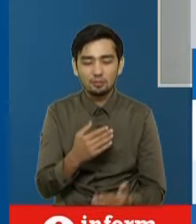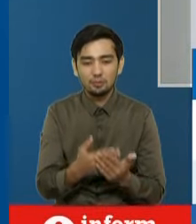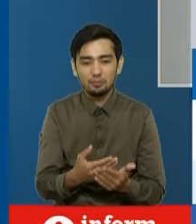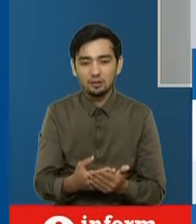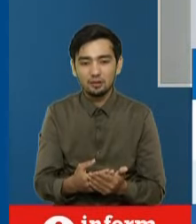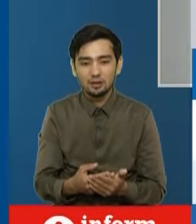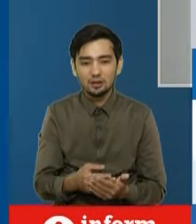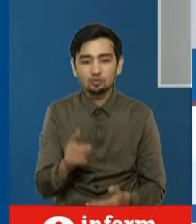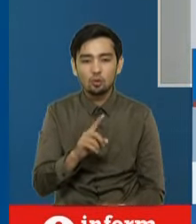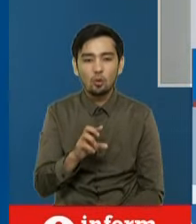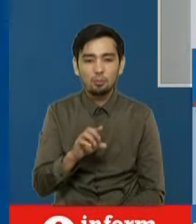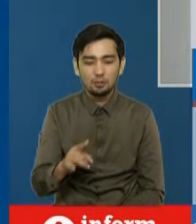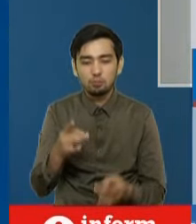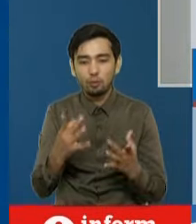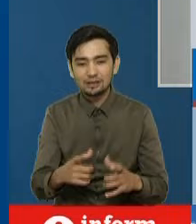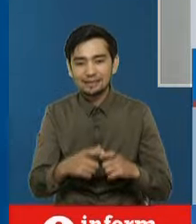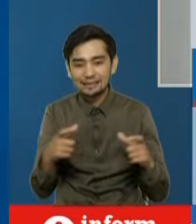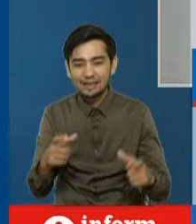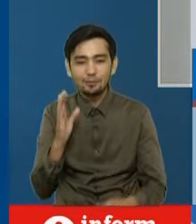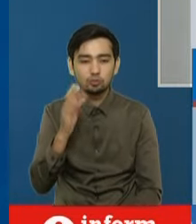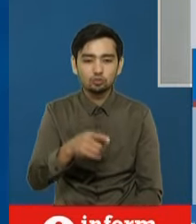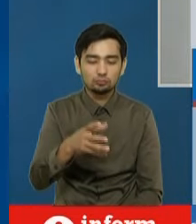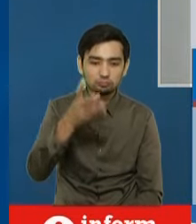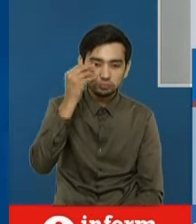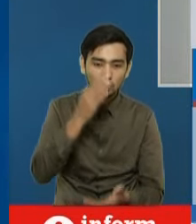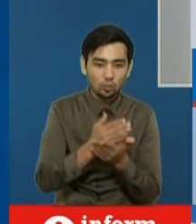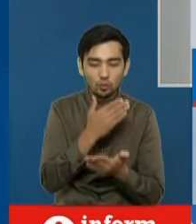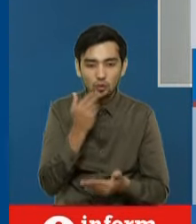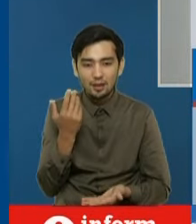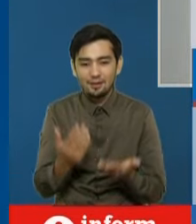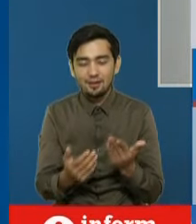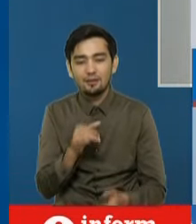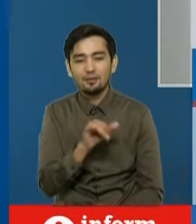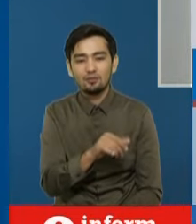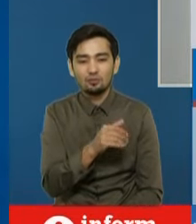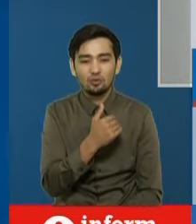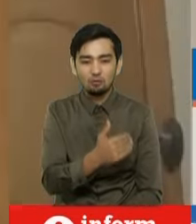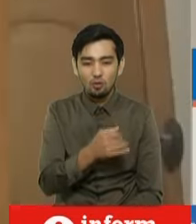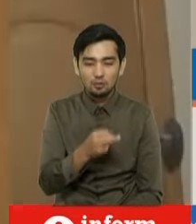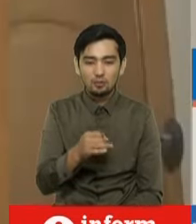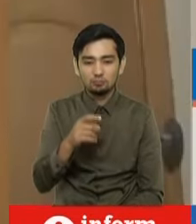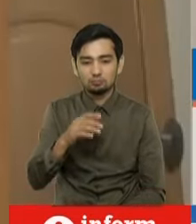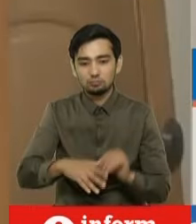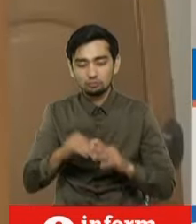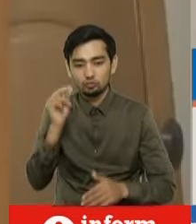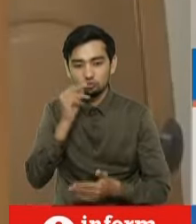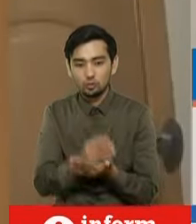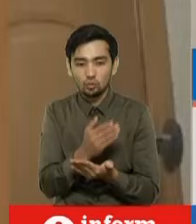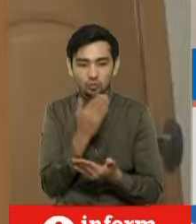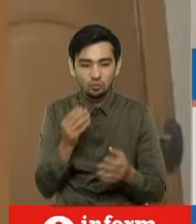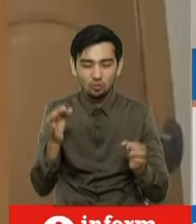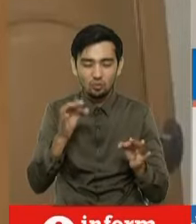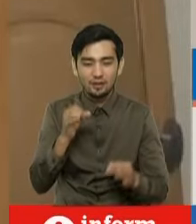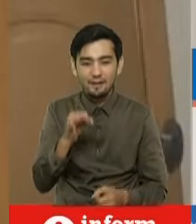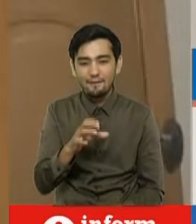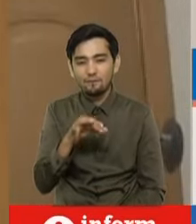релевантно, чтобы просто тестированием раскрыть будущие способности человека или его соответствие этой профессии. Академическая свобода вузов